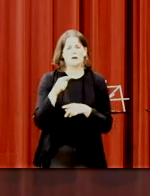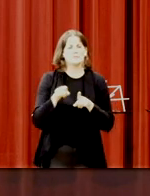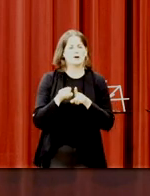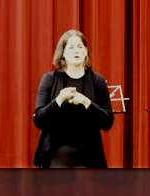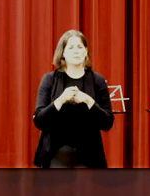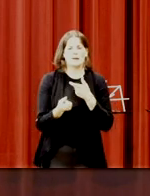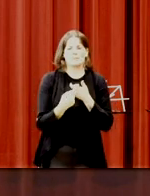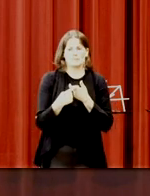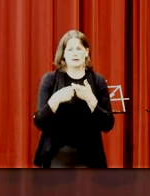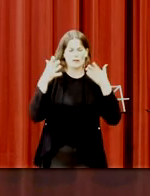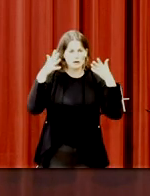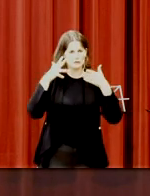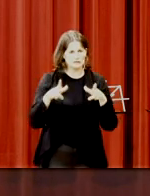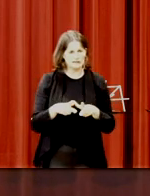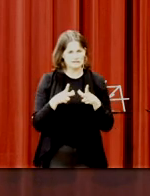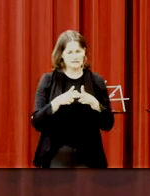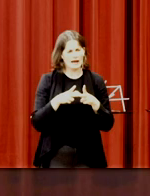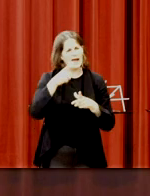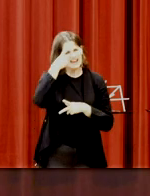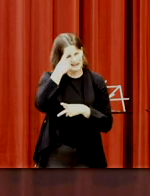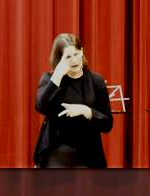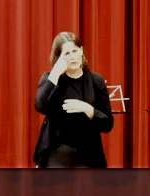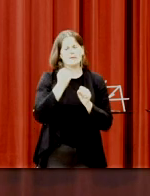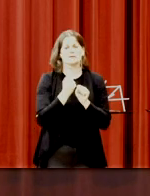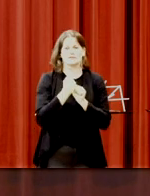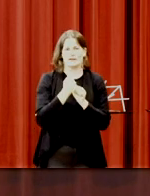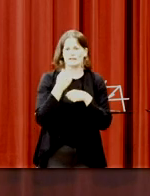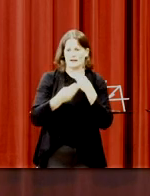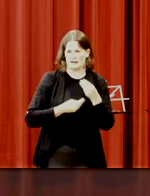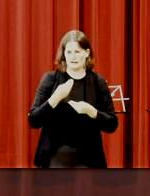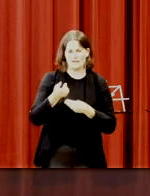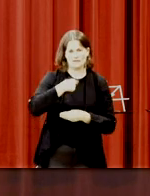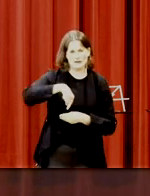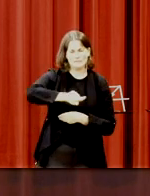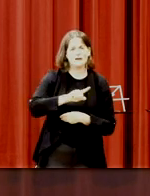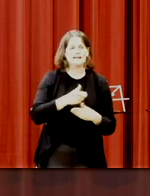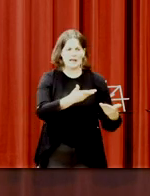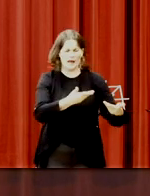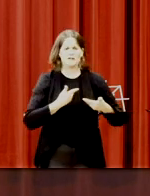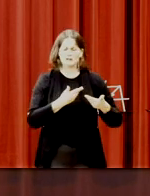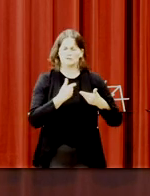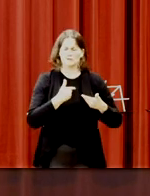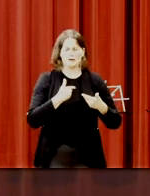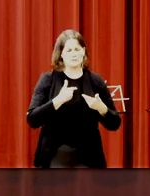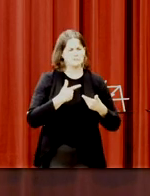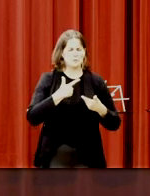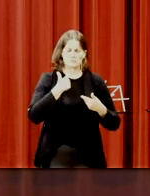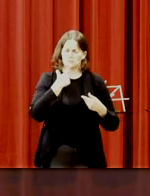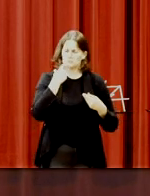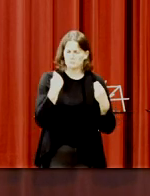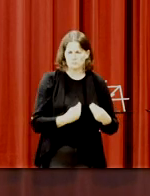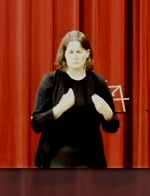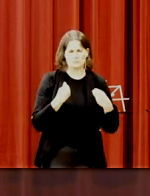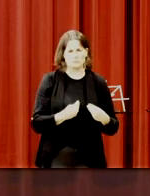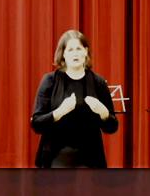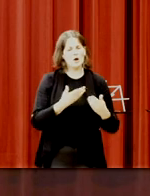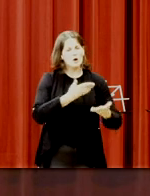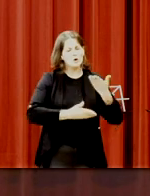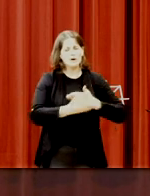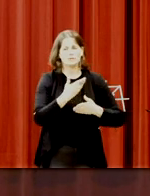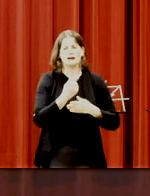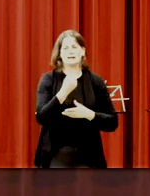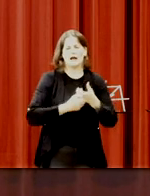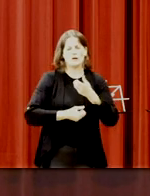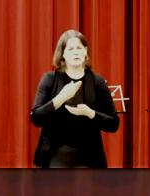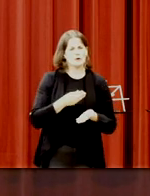extraordinàriament important, col·laborant econòmicament des de la institució que presideix per a poder desenvolupar aquest pla d'actuacions. Sense